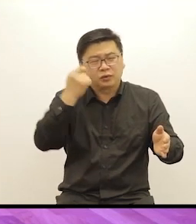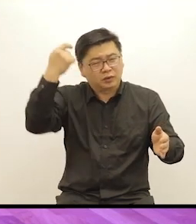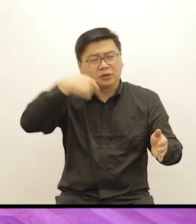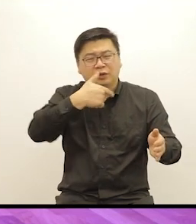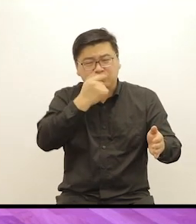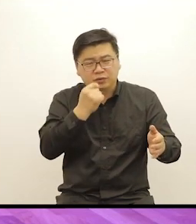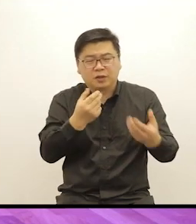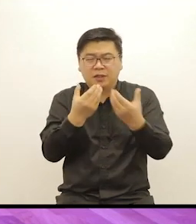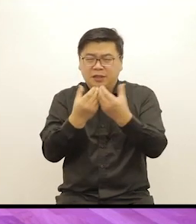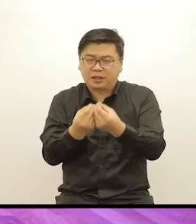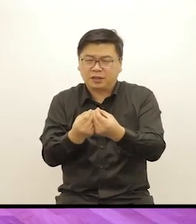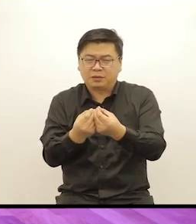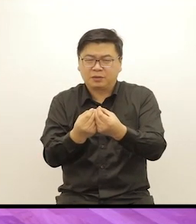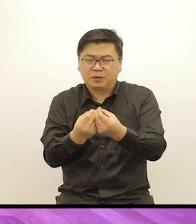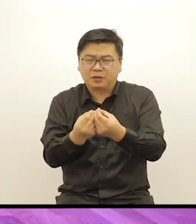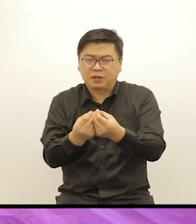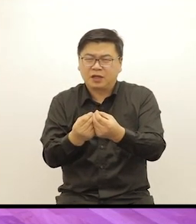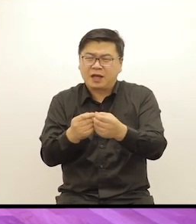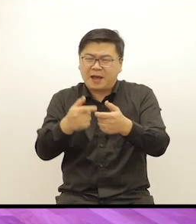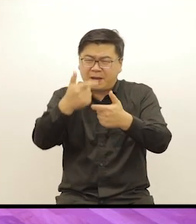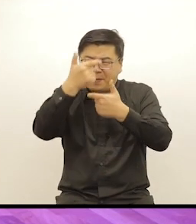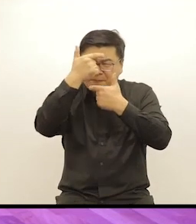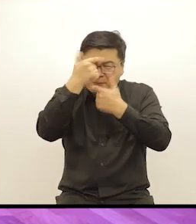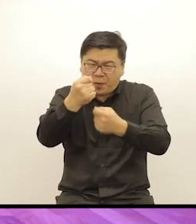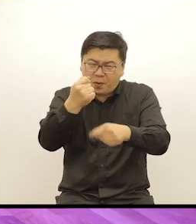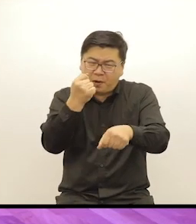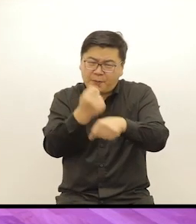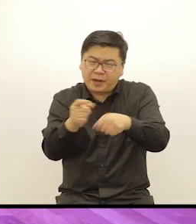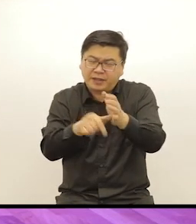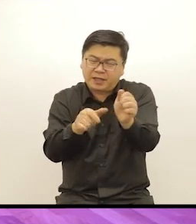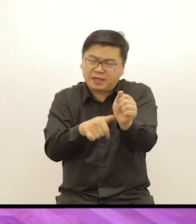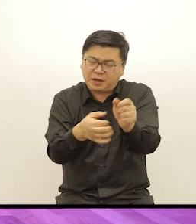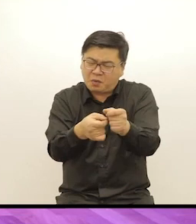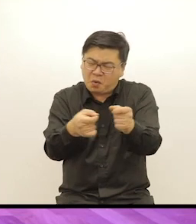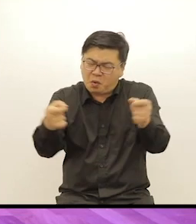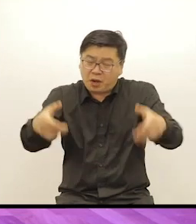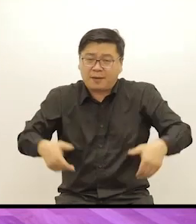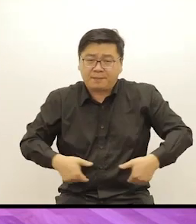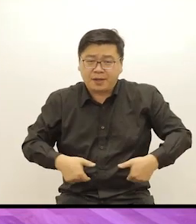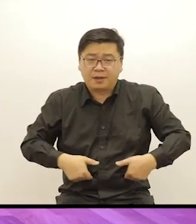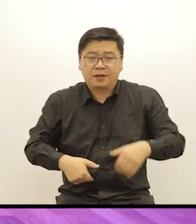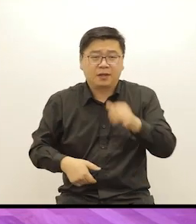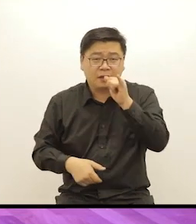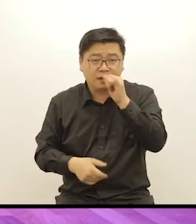점역을 의뢰를 하면 또 어느 정도 시간이 걸리고 네, 그런 면이 있어서